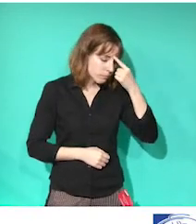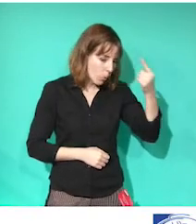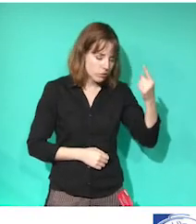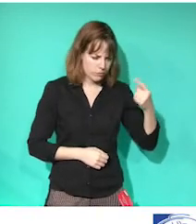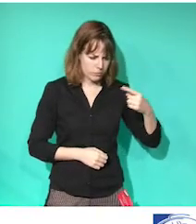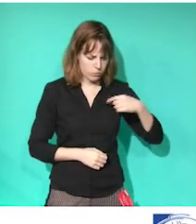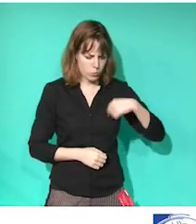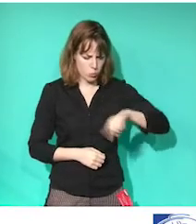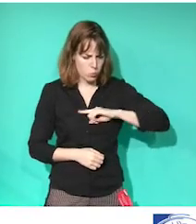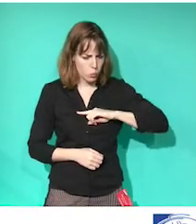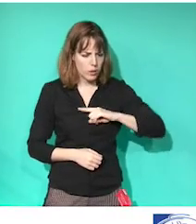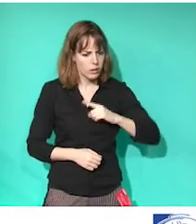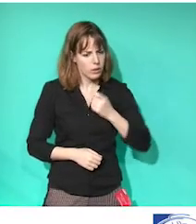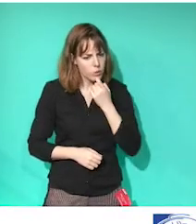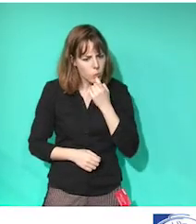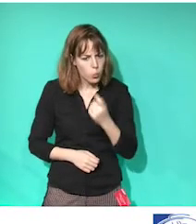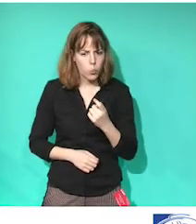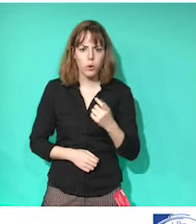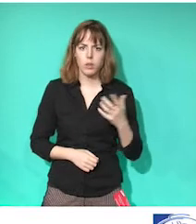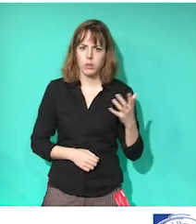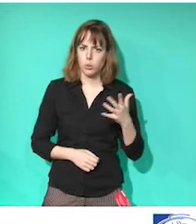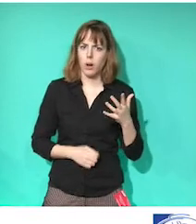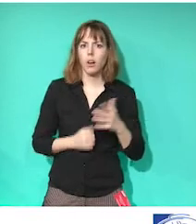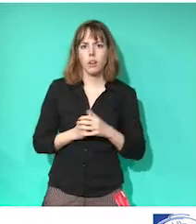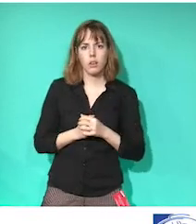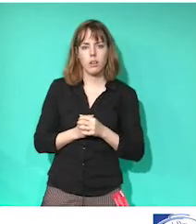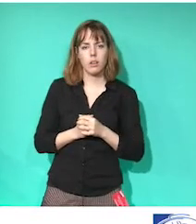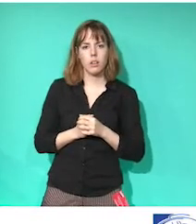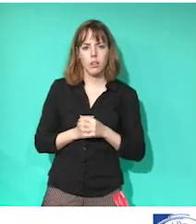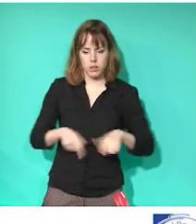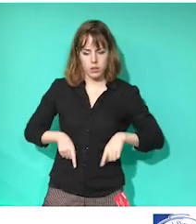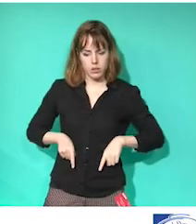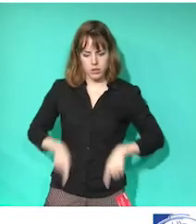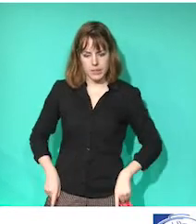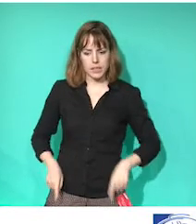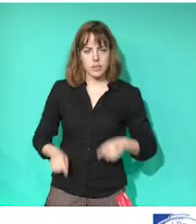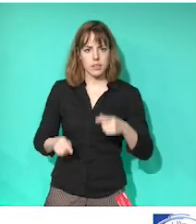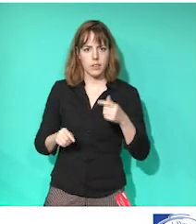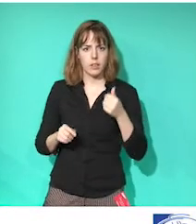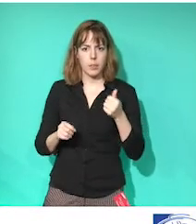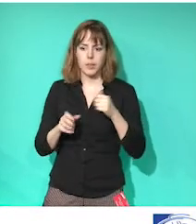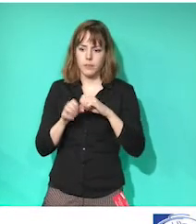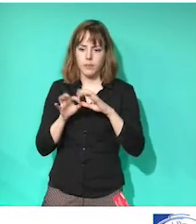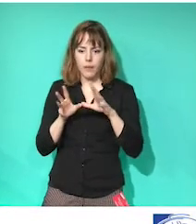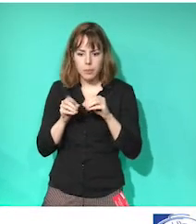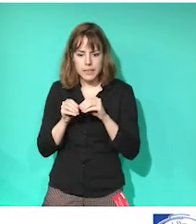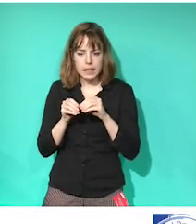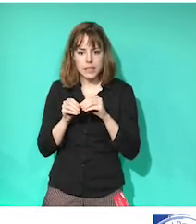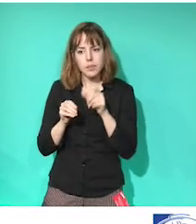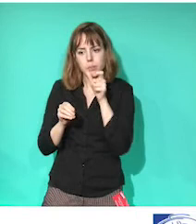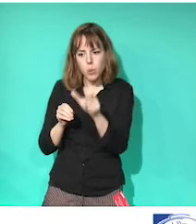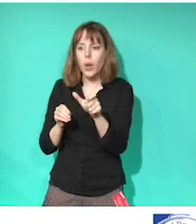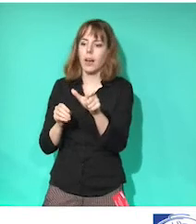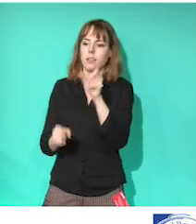nous avons apprécié que dans la dénomination de son ministère, le terme de famille soit